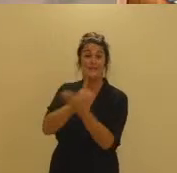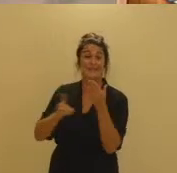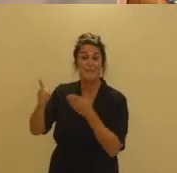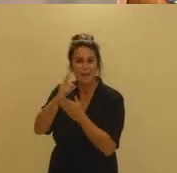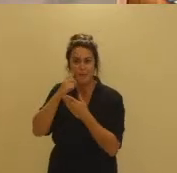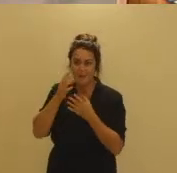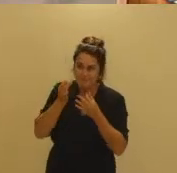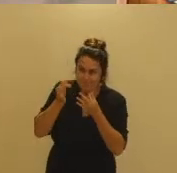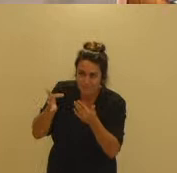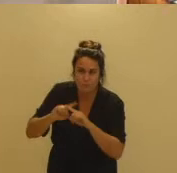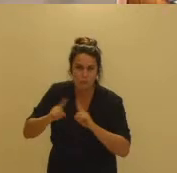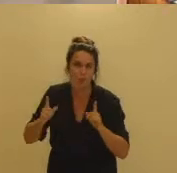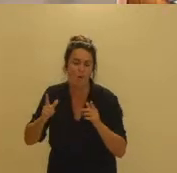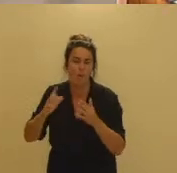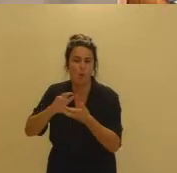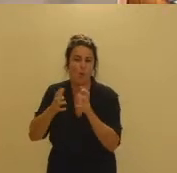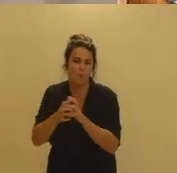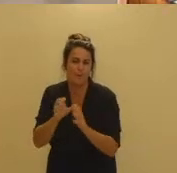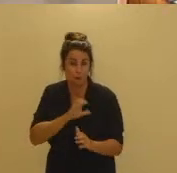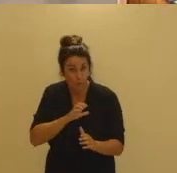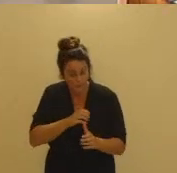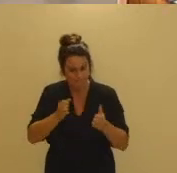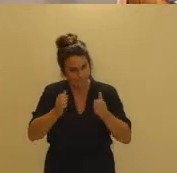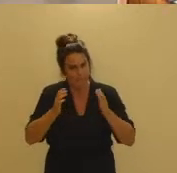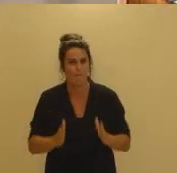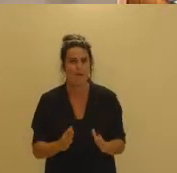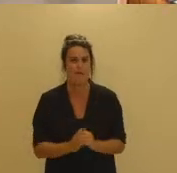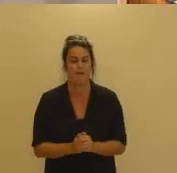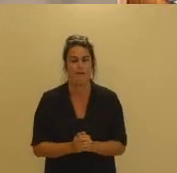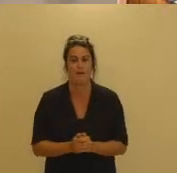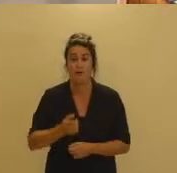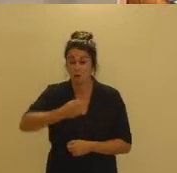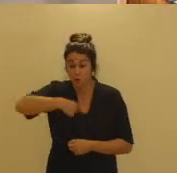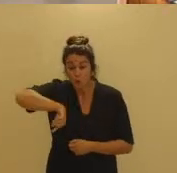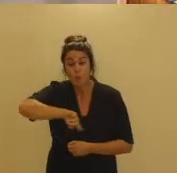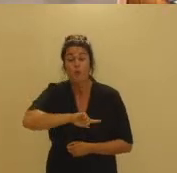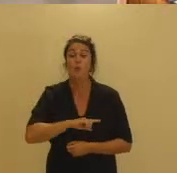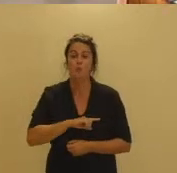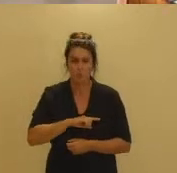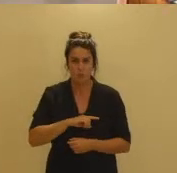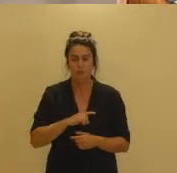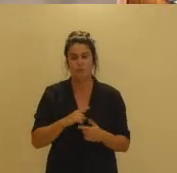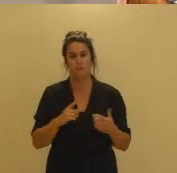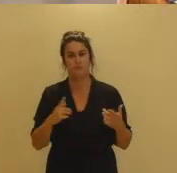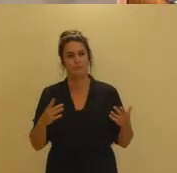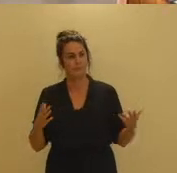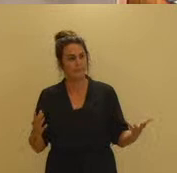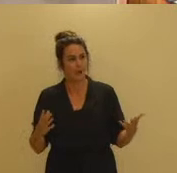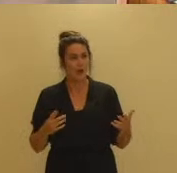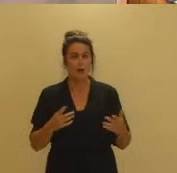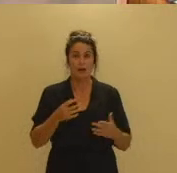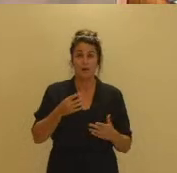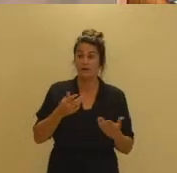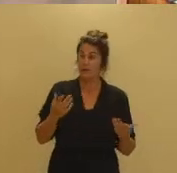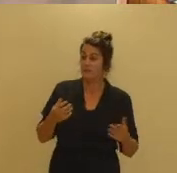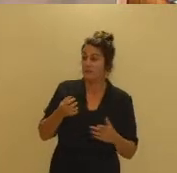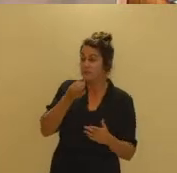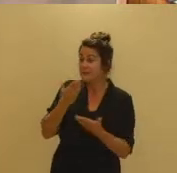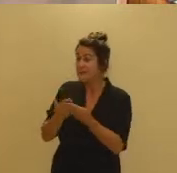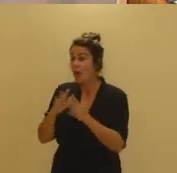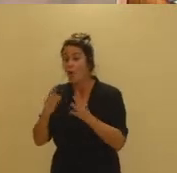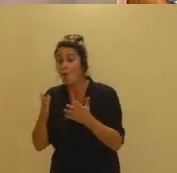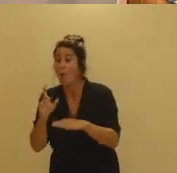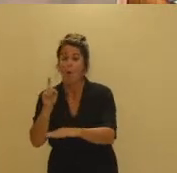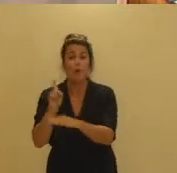fluides. De notre côté, il n'est pas question de revenir et de donner des leçons à qui que ce soit sur comment